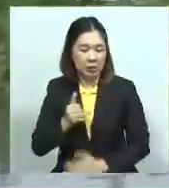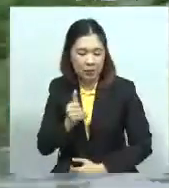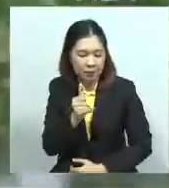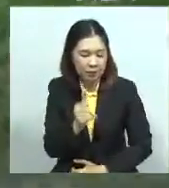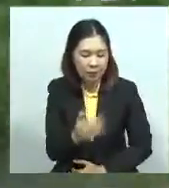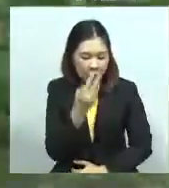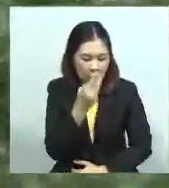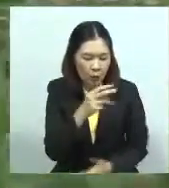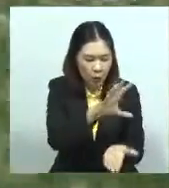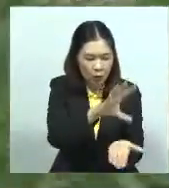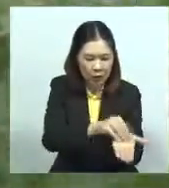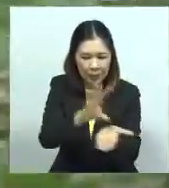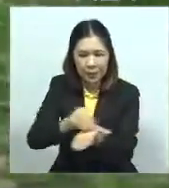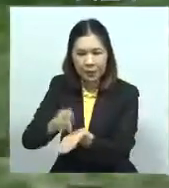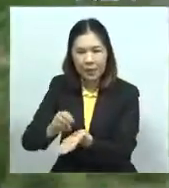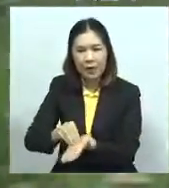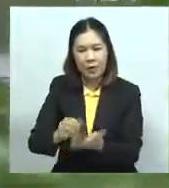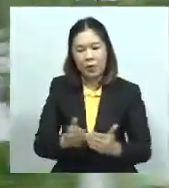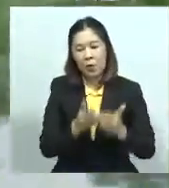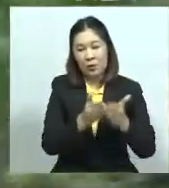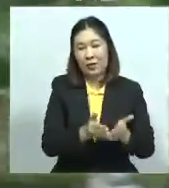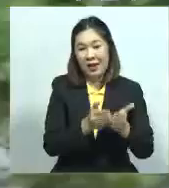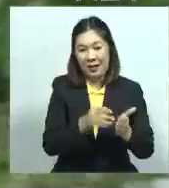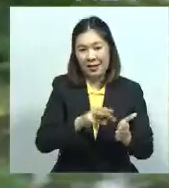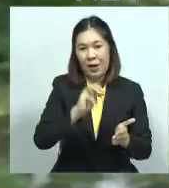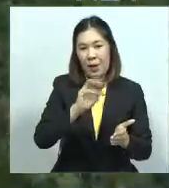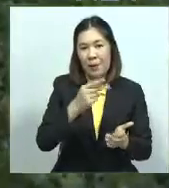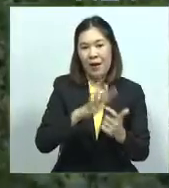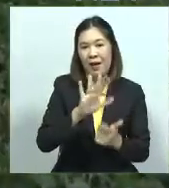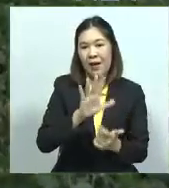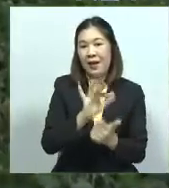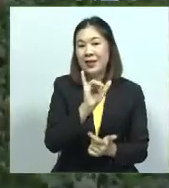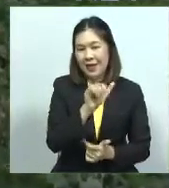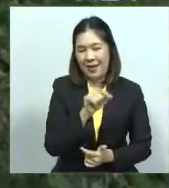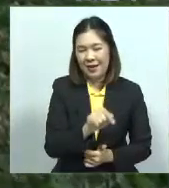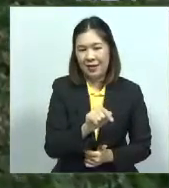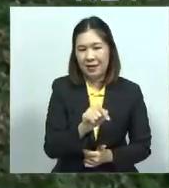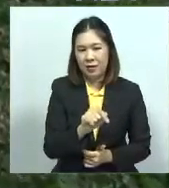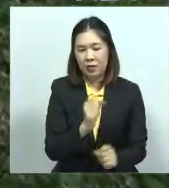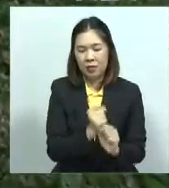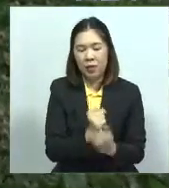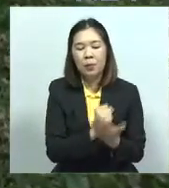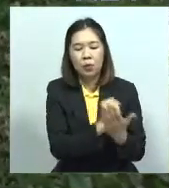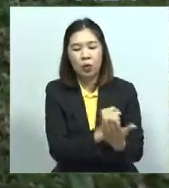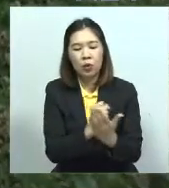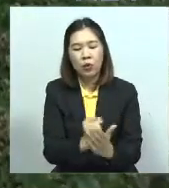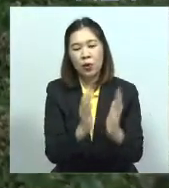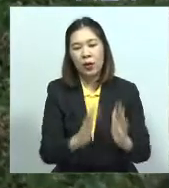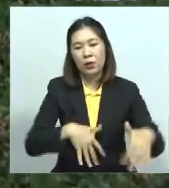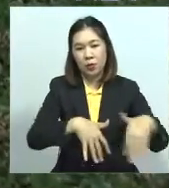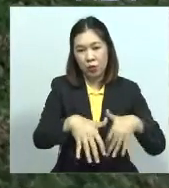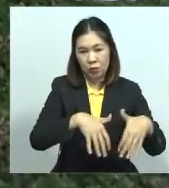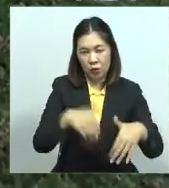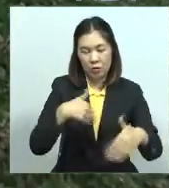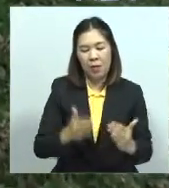จัดผักตบชวาที่บริเวณท่าเรือท่าฉลอมมหาชัยและมหาชัยวัดตึกเพื่อบรรเทาความเดือดร้อนให้กับประชาชนที่ต้